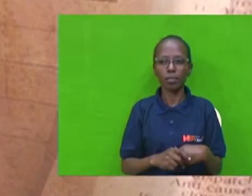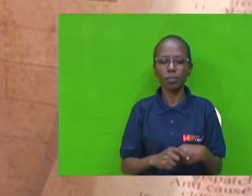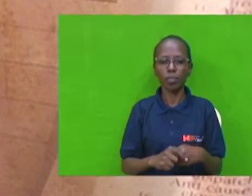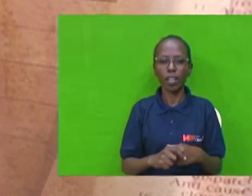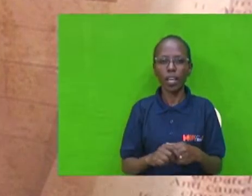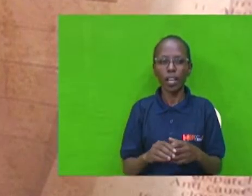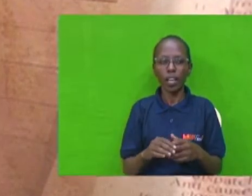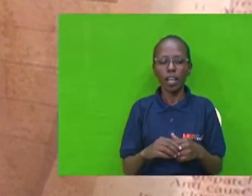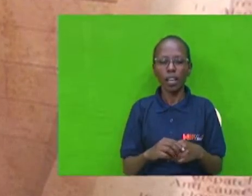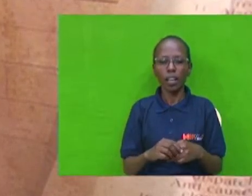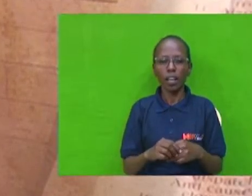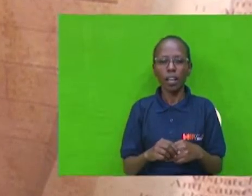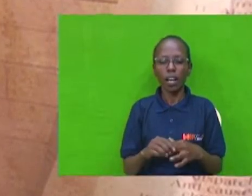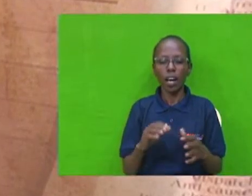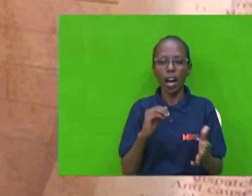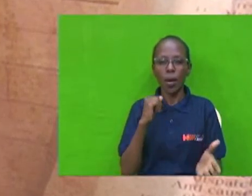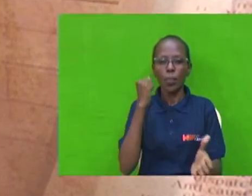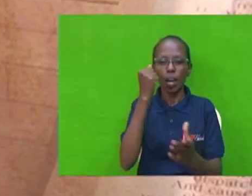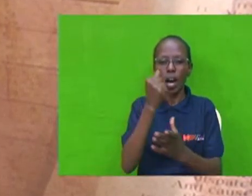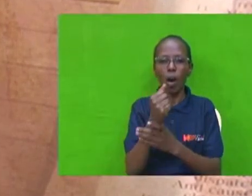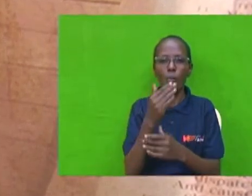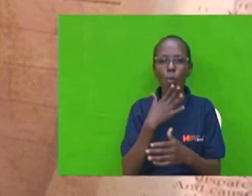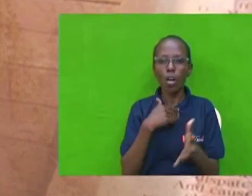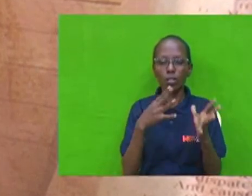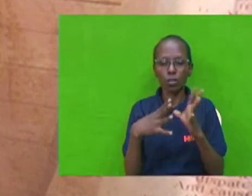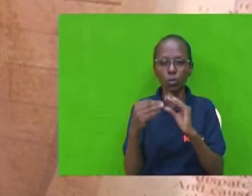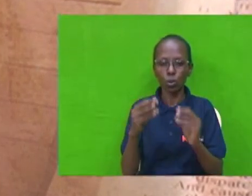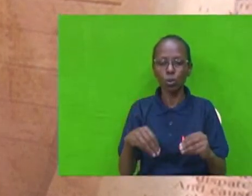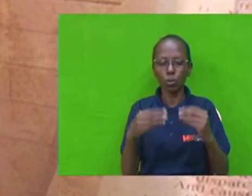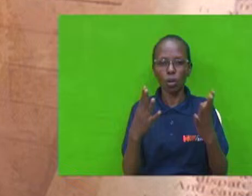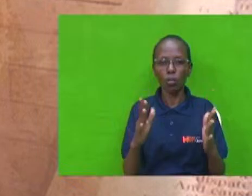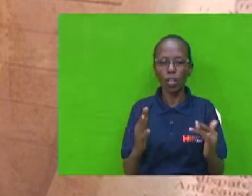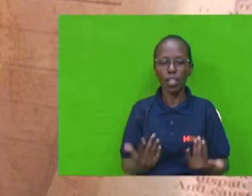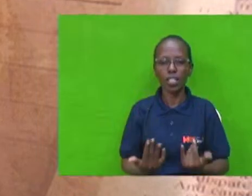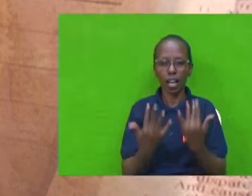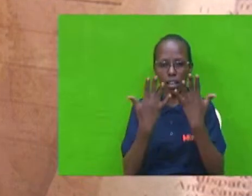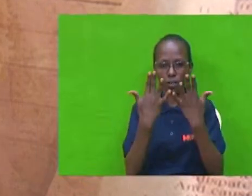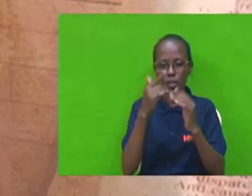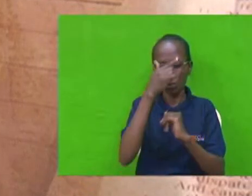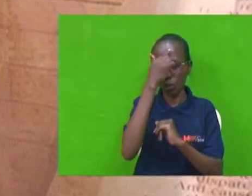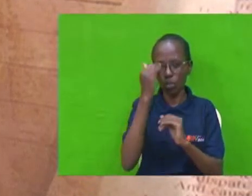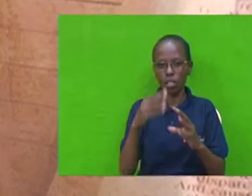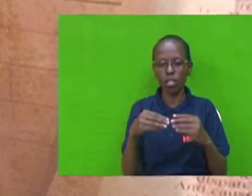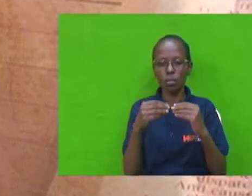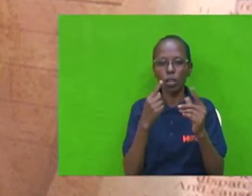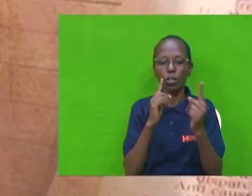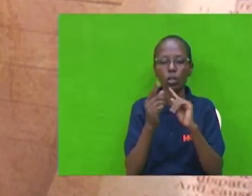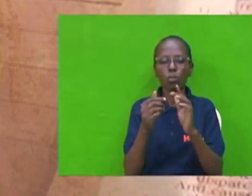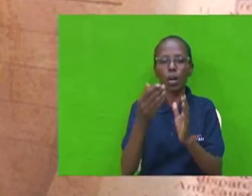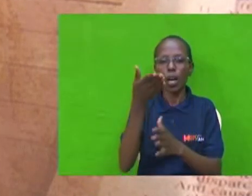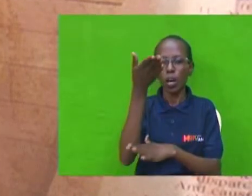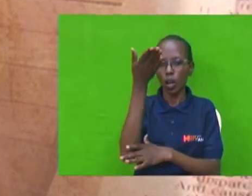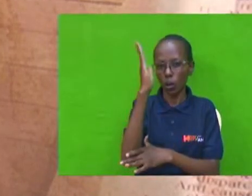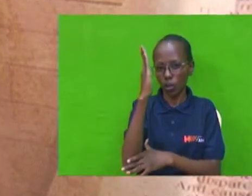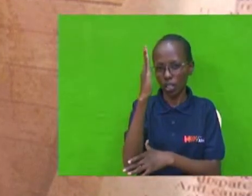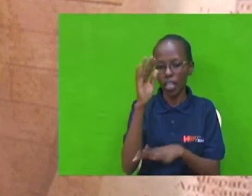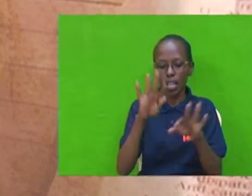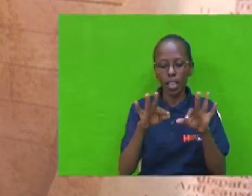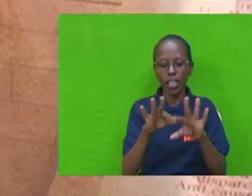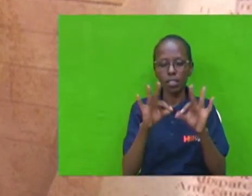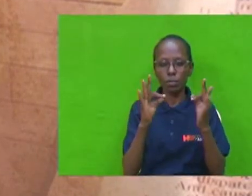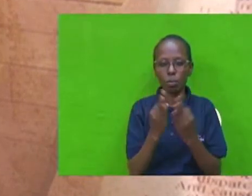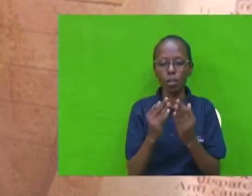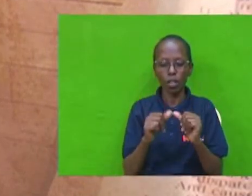Baba Ibrahimu anataka kwenda kutoa kafara, maana ameambiwa na Mungu. Na katika familia hii wamekuwa